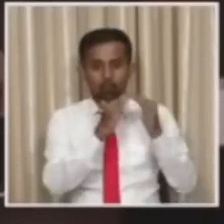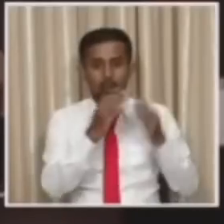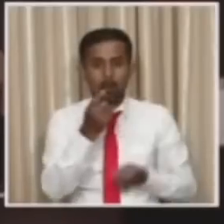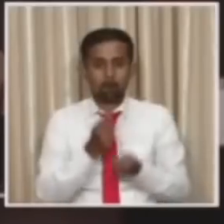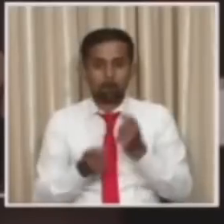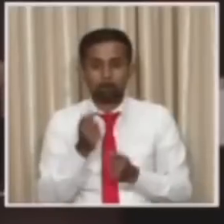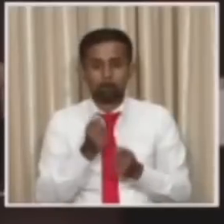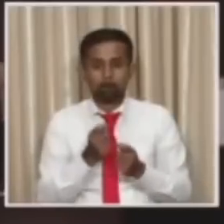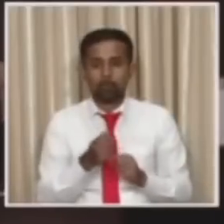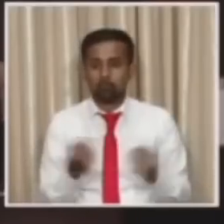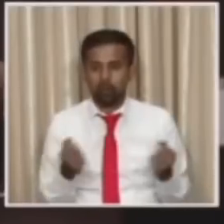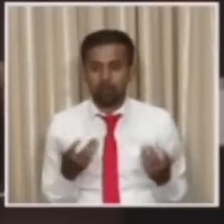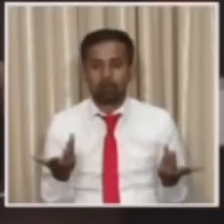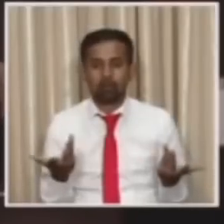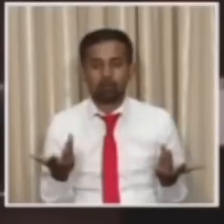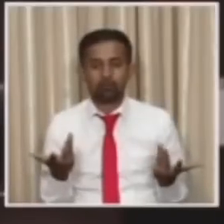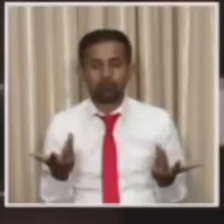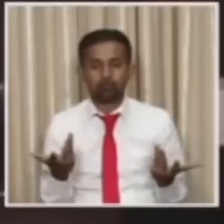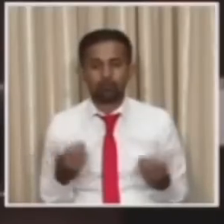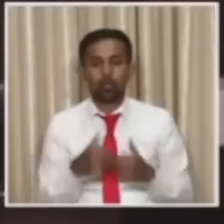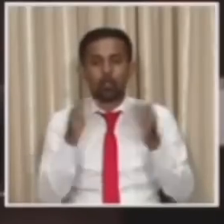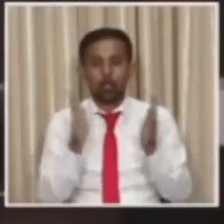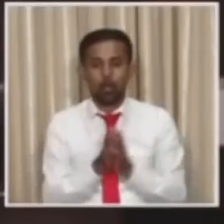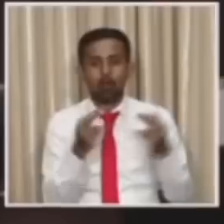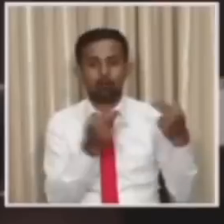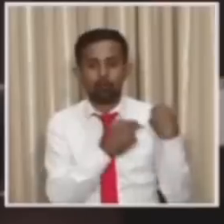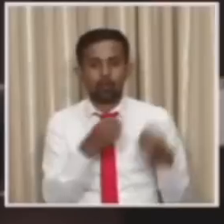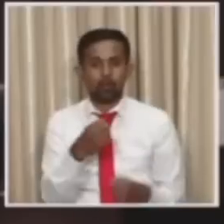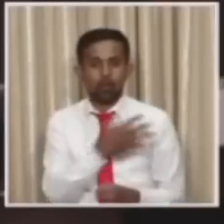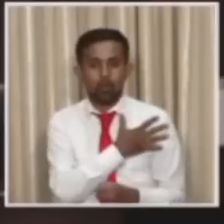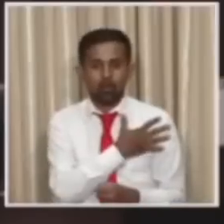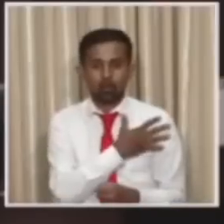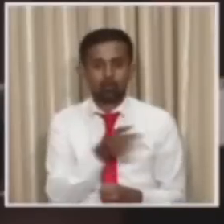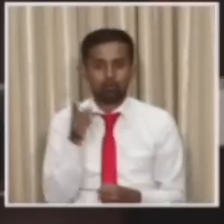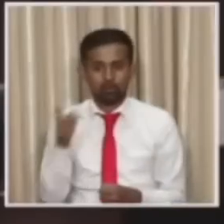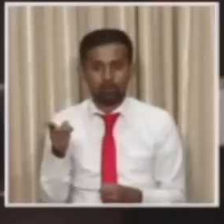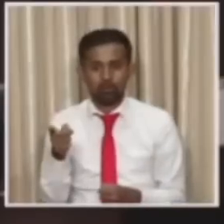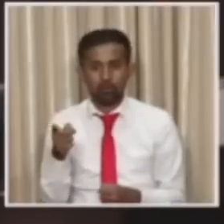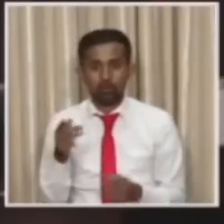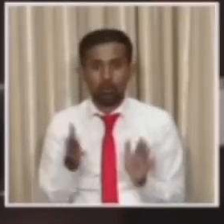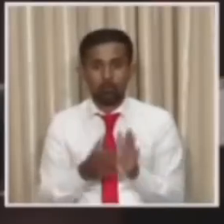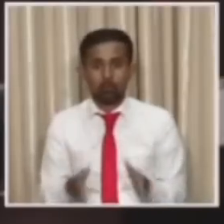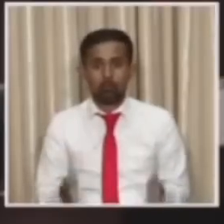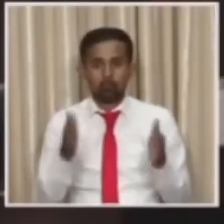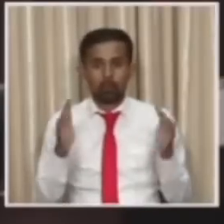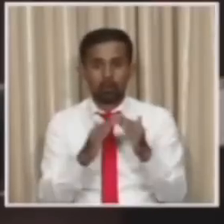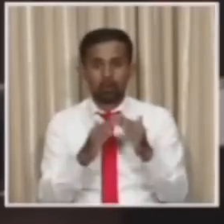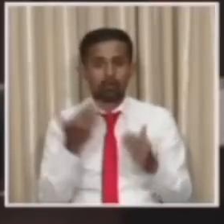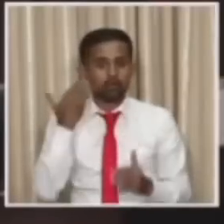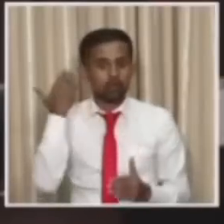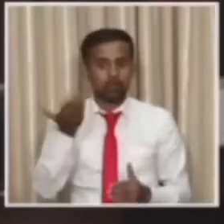කරනනම් ඒ බිස්නස් එක අද වෙනකොට නැති වෙලා හැබැයි මේ ඔක්කොම වග කියන්න ඕන ගෝඨාභය රාජපක්ෂට මලලසේකර මහත්තයගේ ගෙදර සද්ද වැඩි